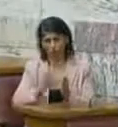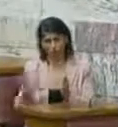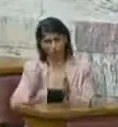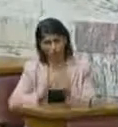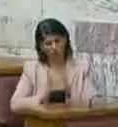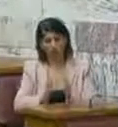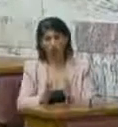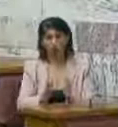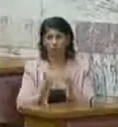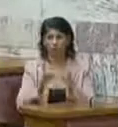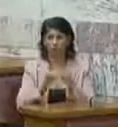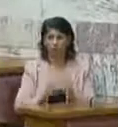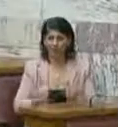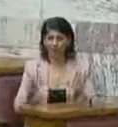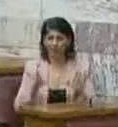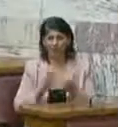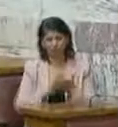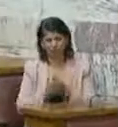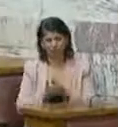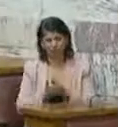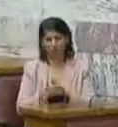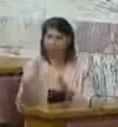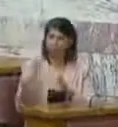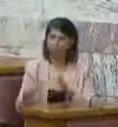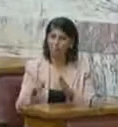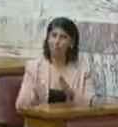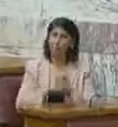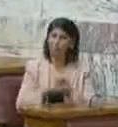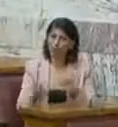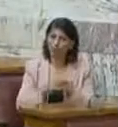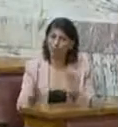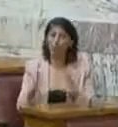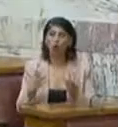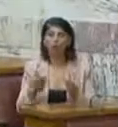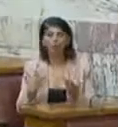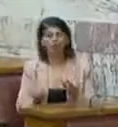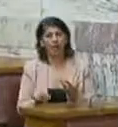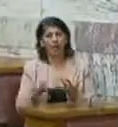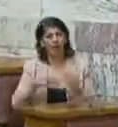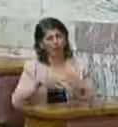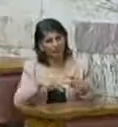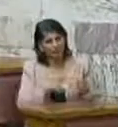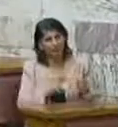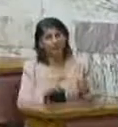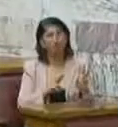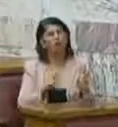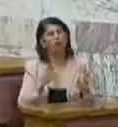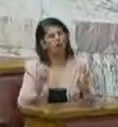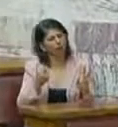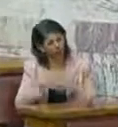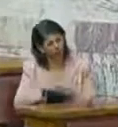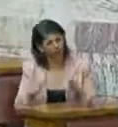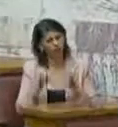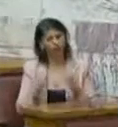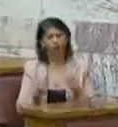σε ανακριτικές πράξεις. Ήδη πληροφορούμαστε ότι έχουν διεκπαιρωθεί αρκετές